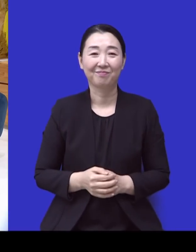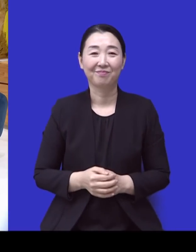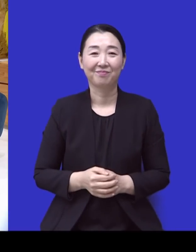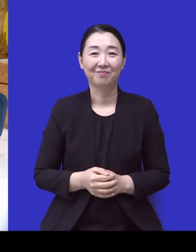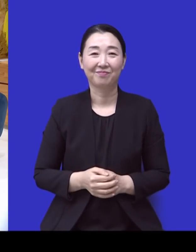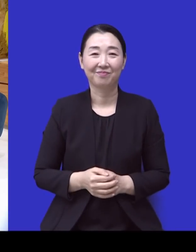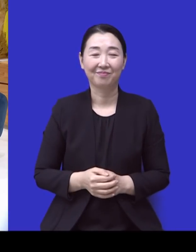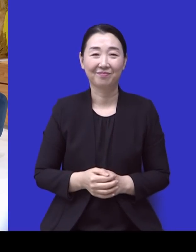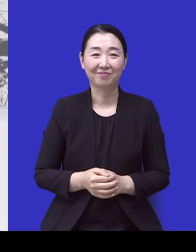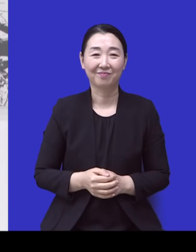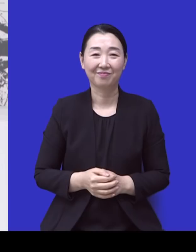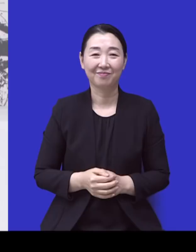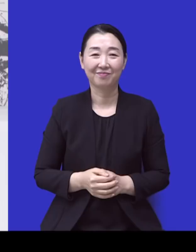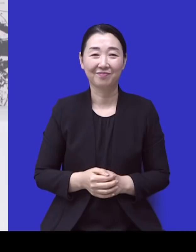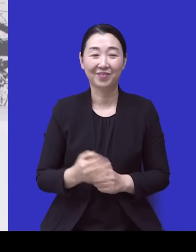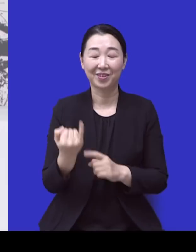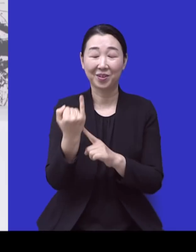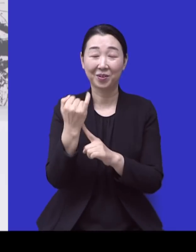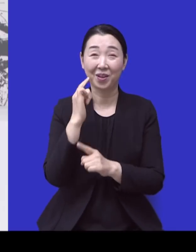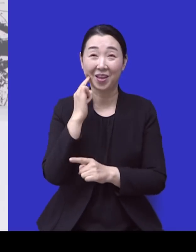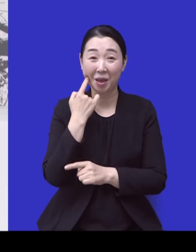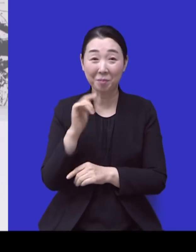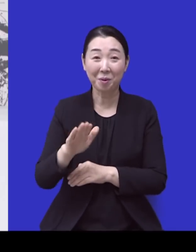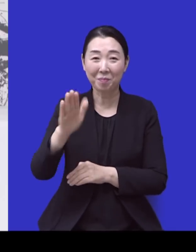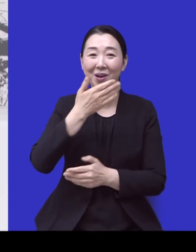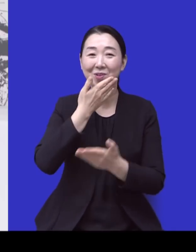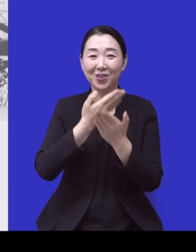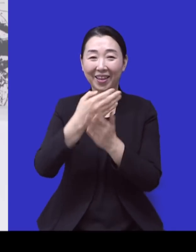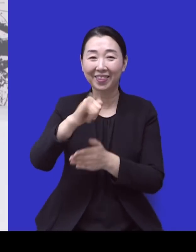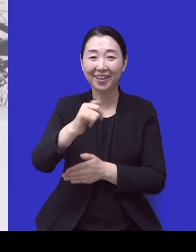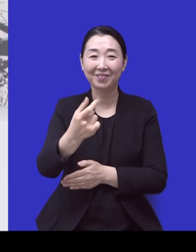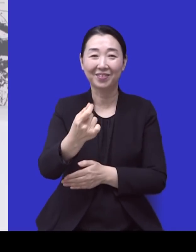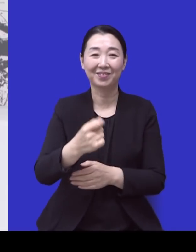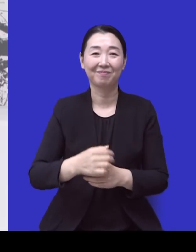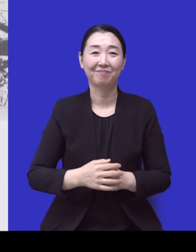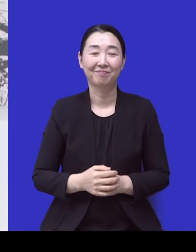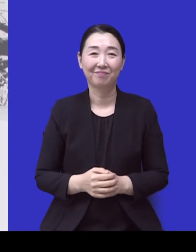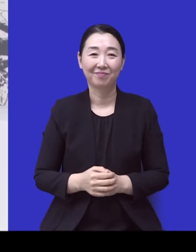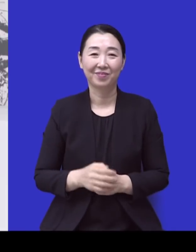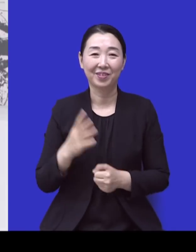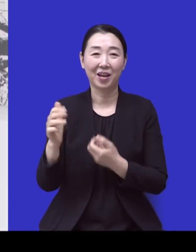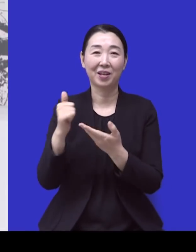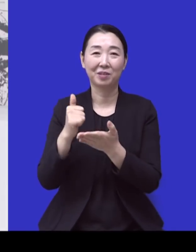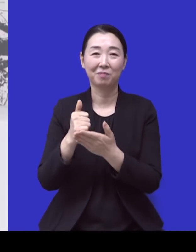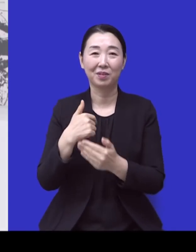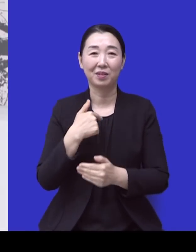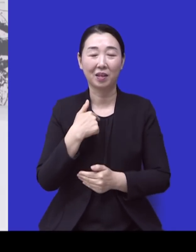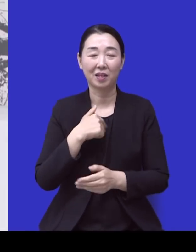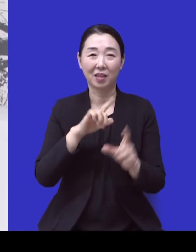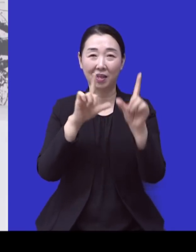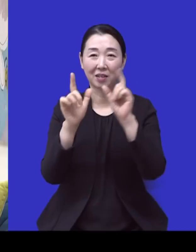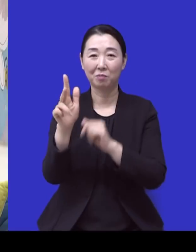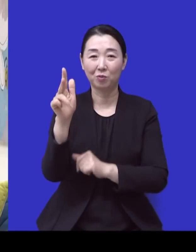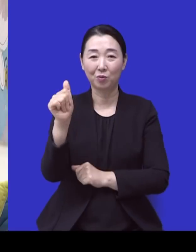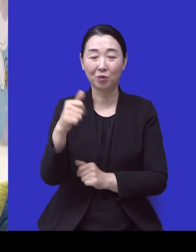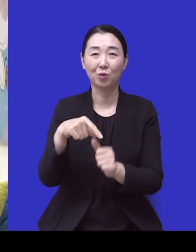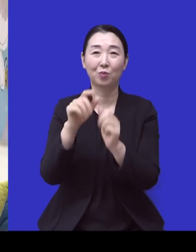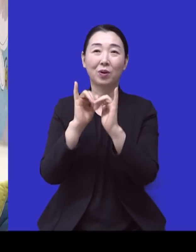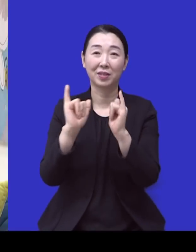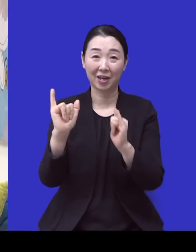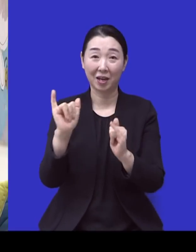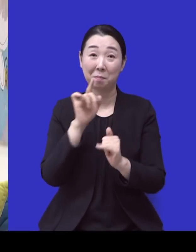굉장히 곱게 자란 귀한 딸인데. 네. 저는 방금 하나님이 나에게 내 삶의 주인이고